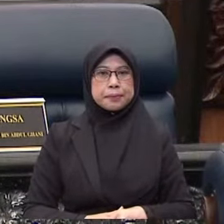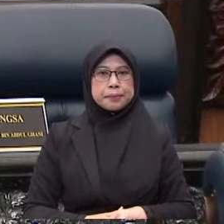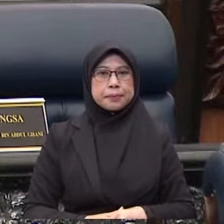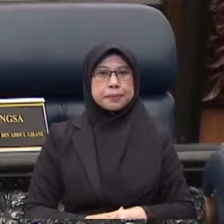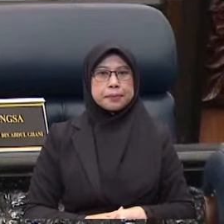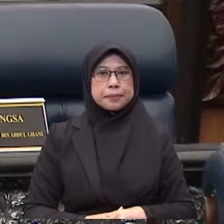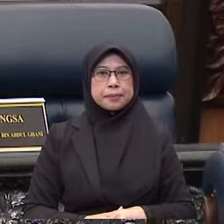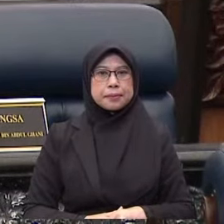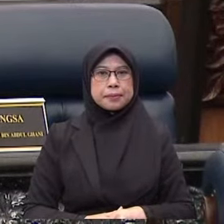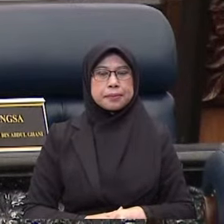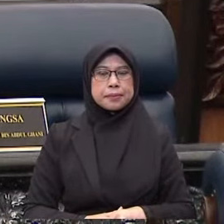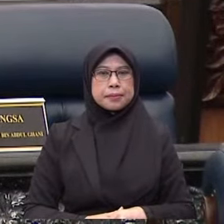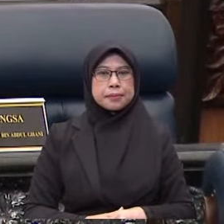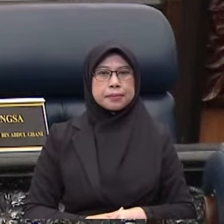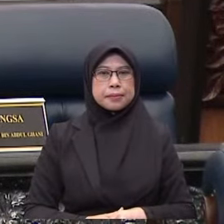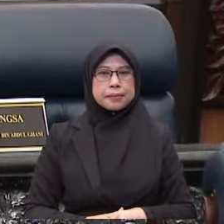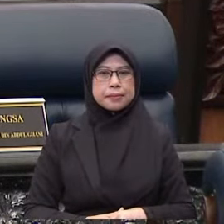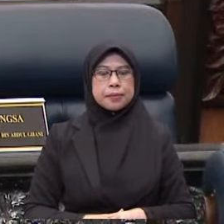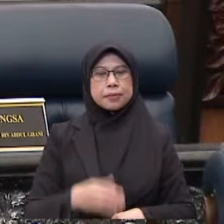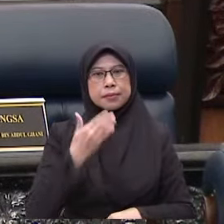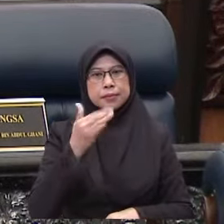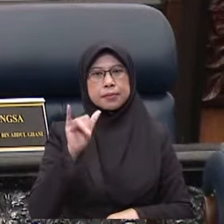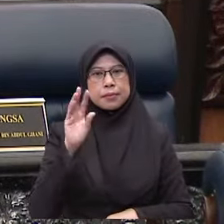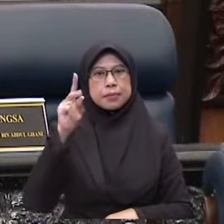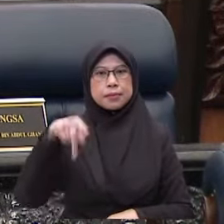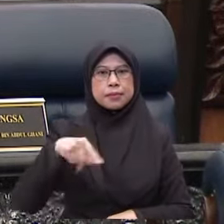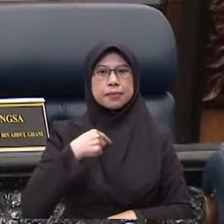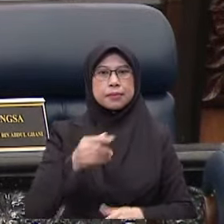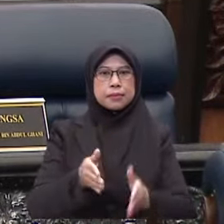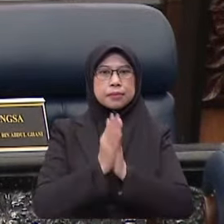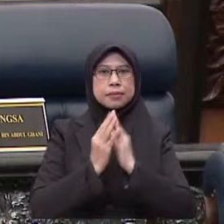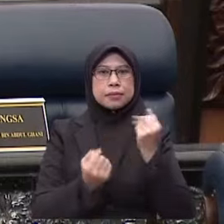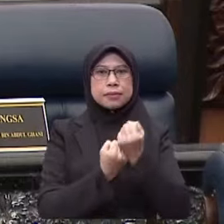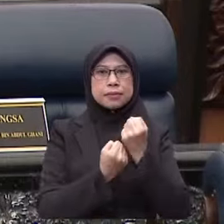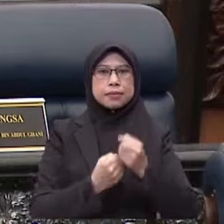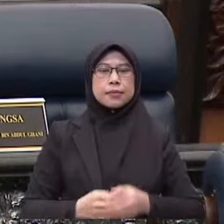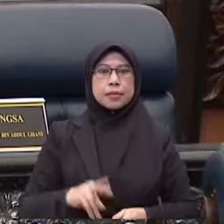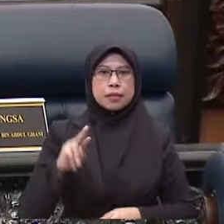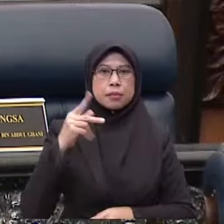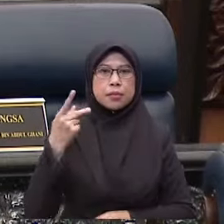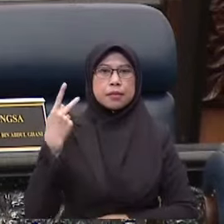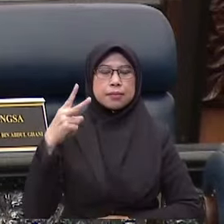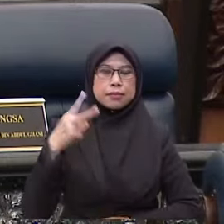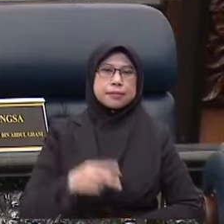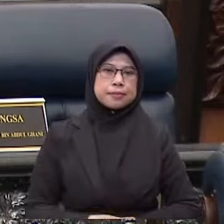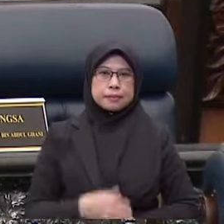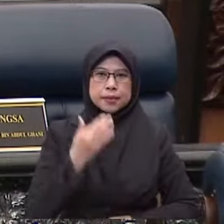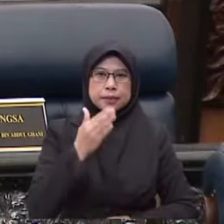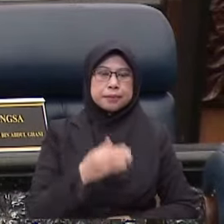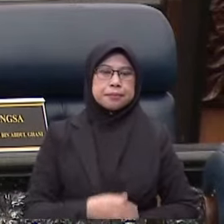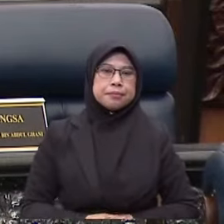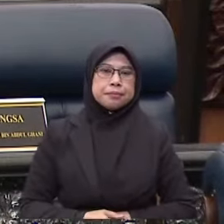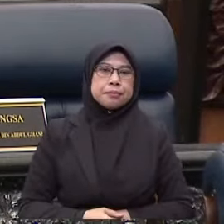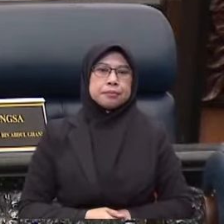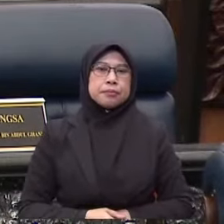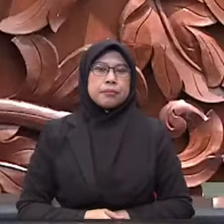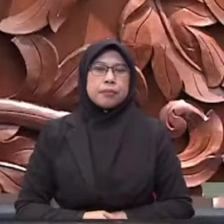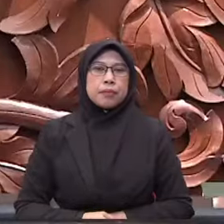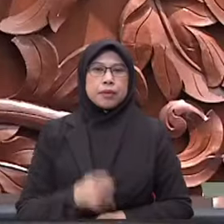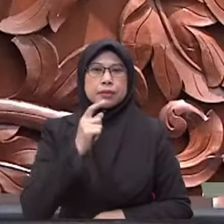5 tahun yang lepas jadi t yang dipertua saya mohon menyokong rmk1 Tera kasih baik terima kasih Titi